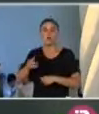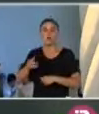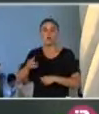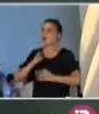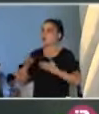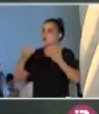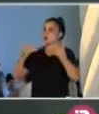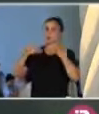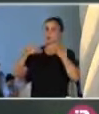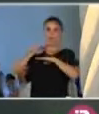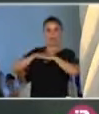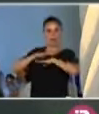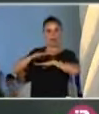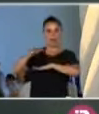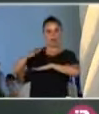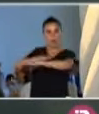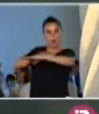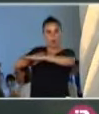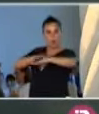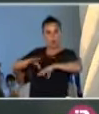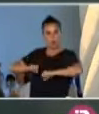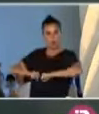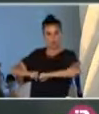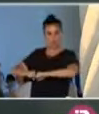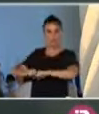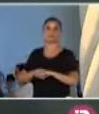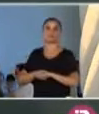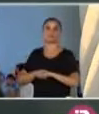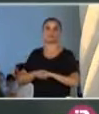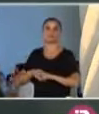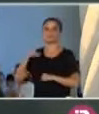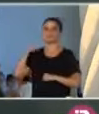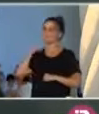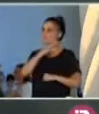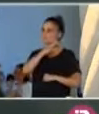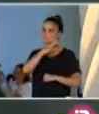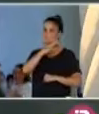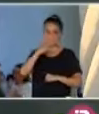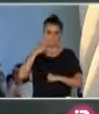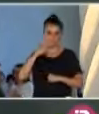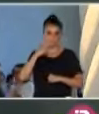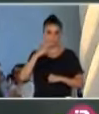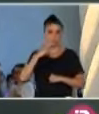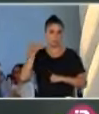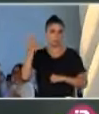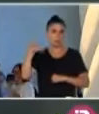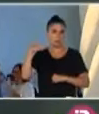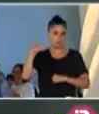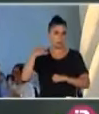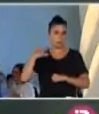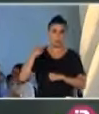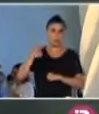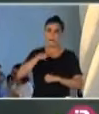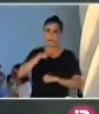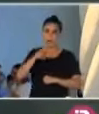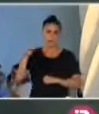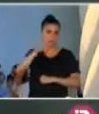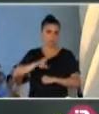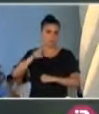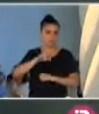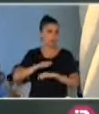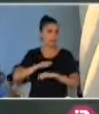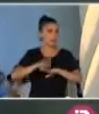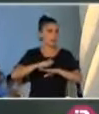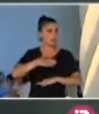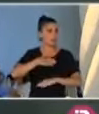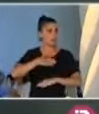i aquest immens honor, els majors compromisos dels quals pot gaudir una ciutadana de les Illes Balears. Un honor i